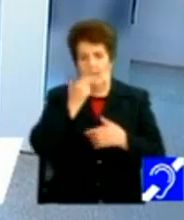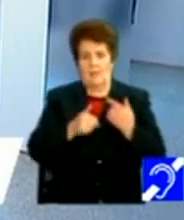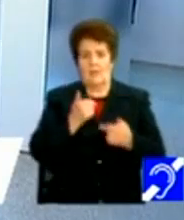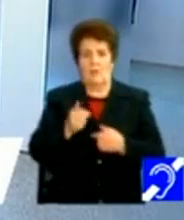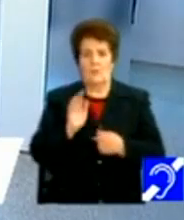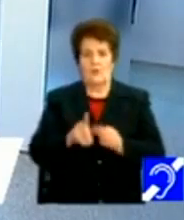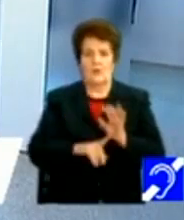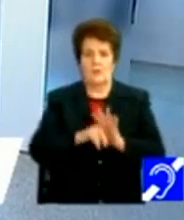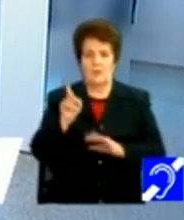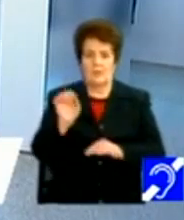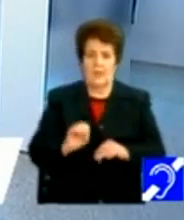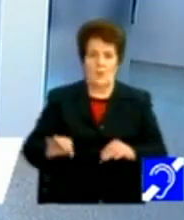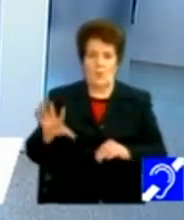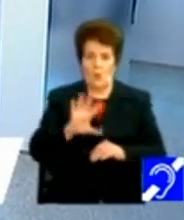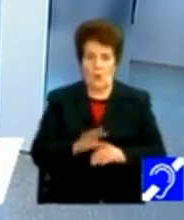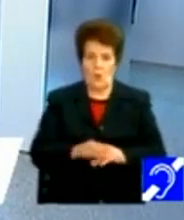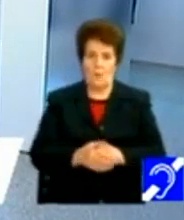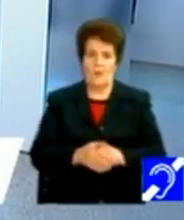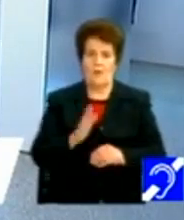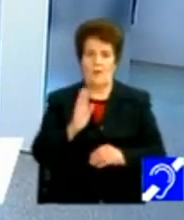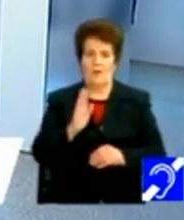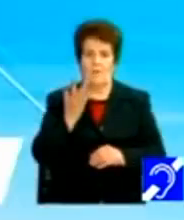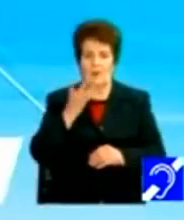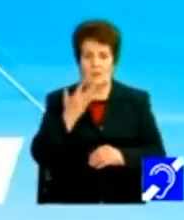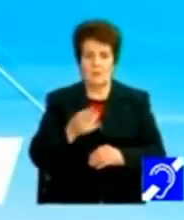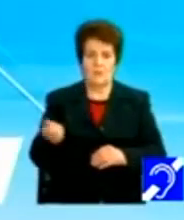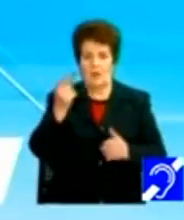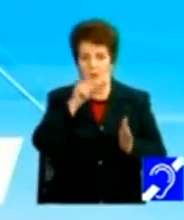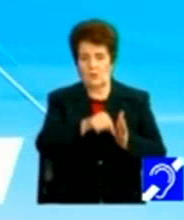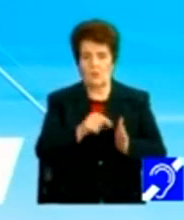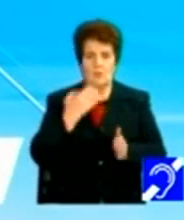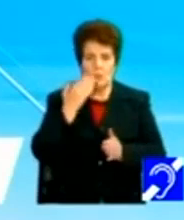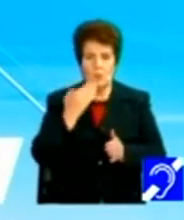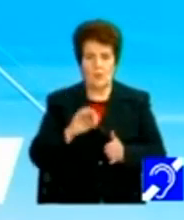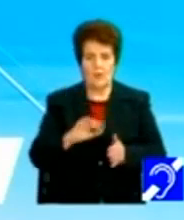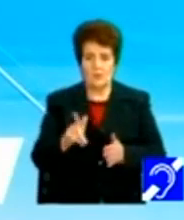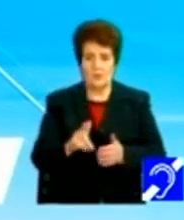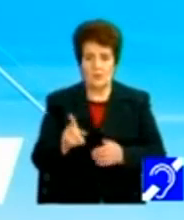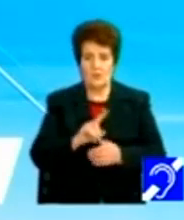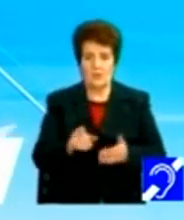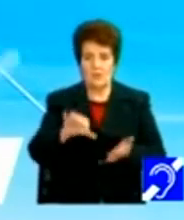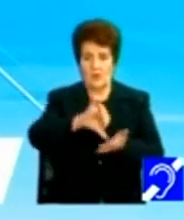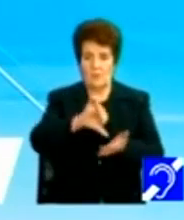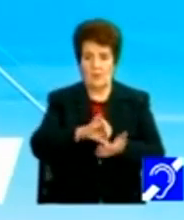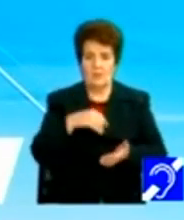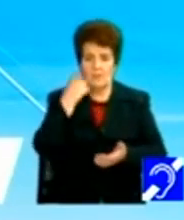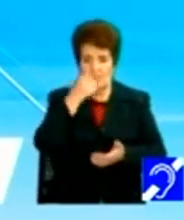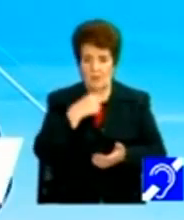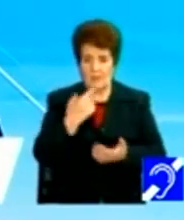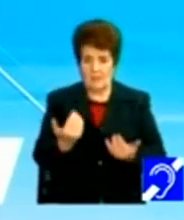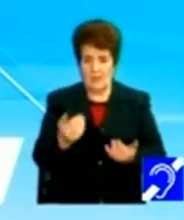Ca de obicei, au început din Europa, Washington, și au ajuns la București. Dar ceea ce am prezentat și fața ambasadei